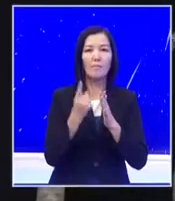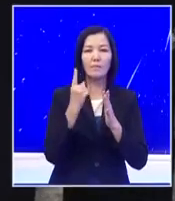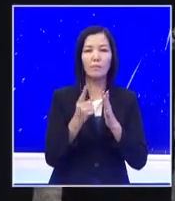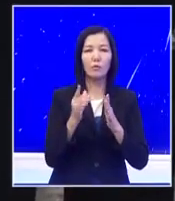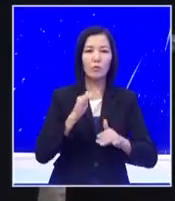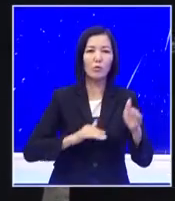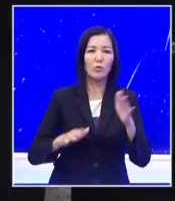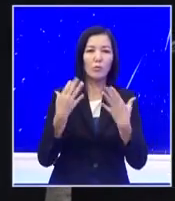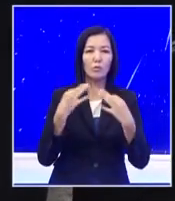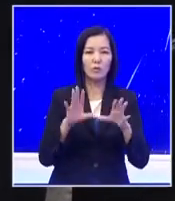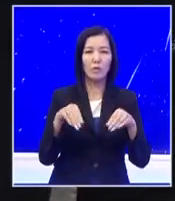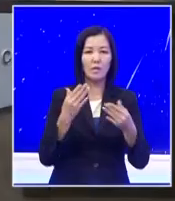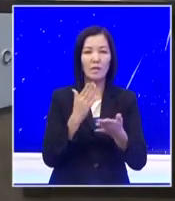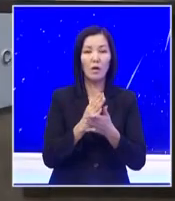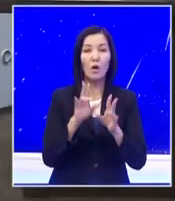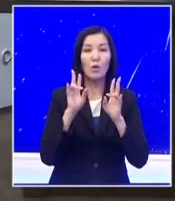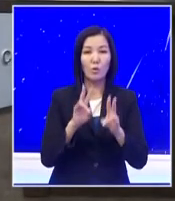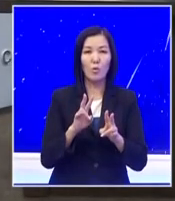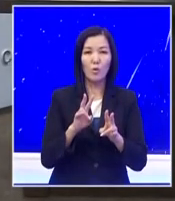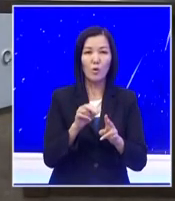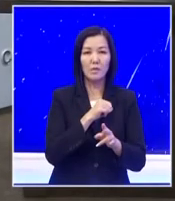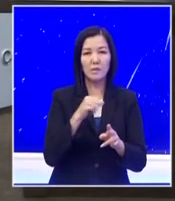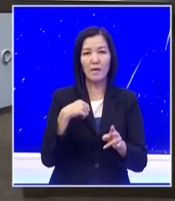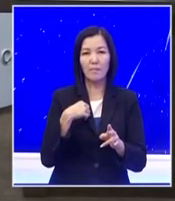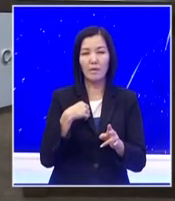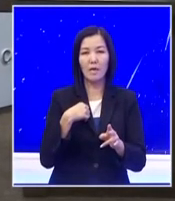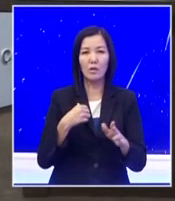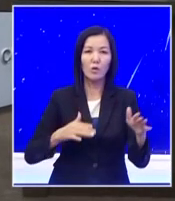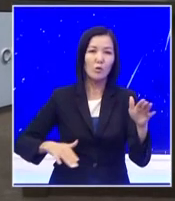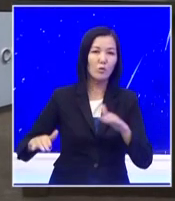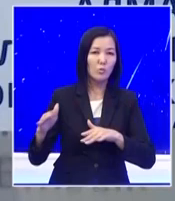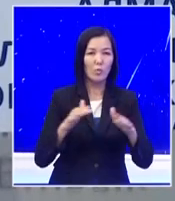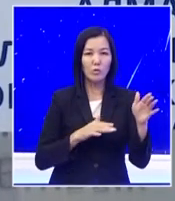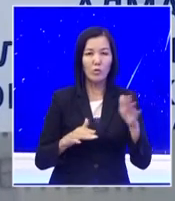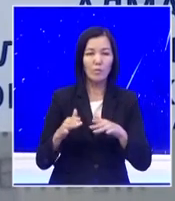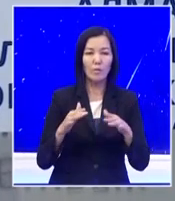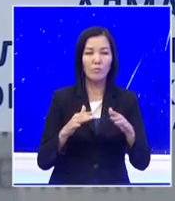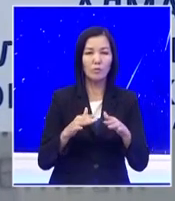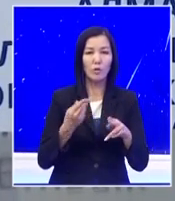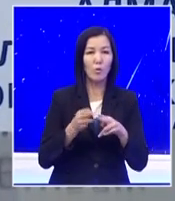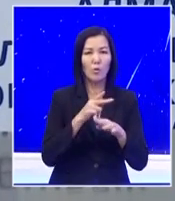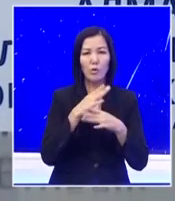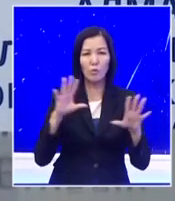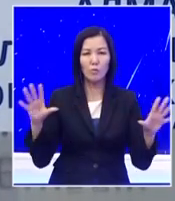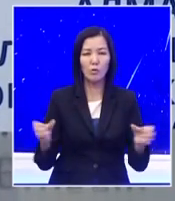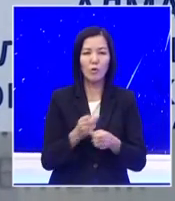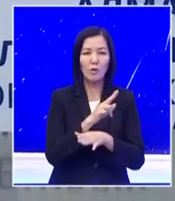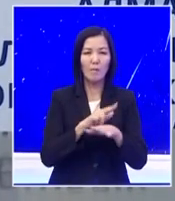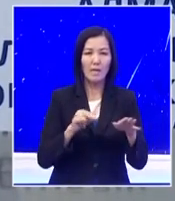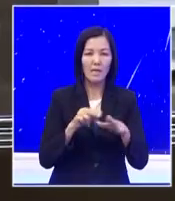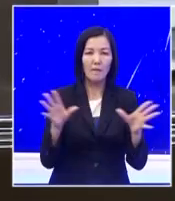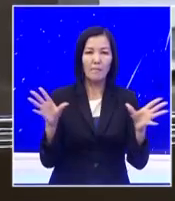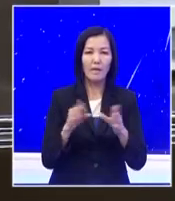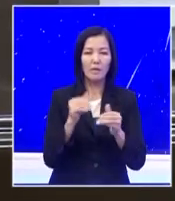орнына рұқсат етіліпті. Бірақ жабайы жағажайға жиналып суға шомылып жүргендерде аз емес. Сондықтан құтқарушылар полиция